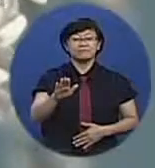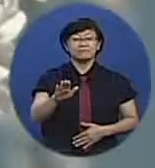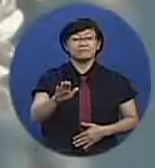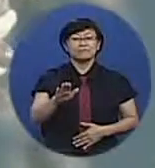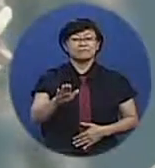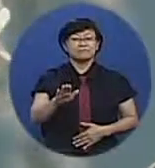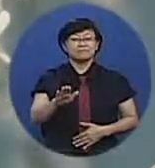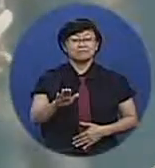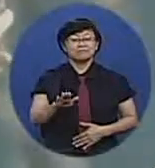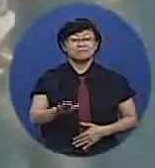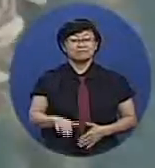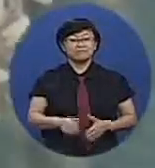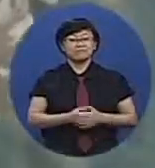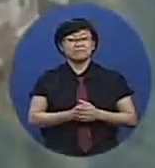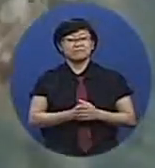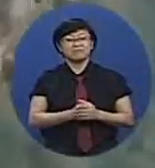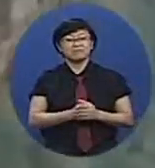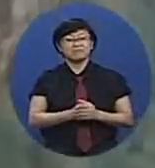텄네.